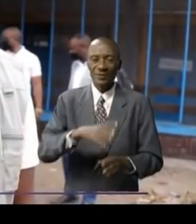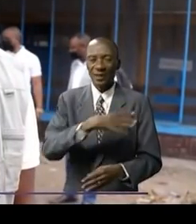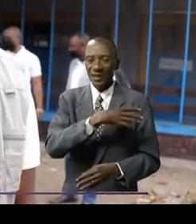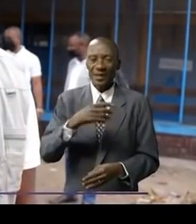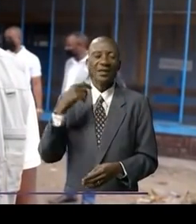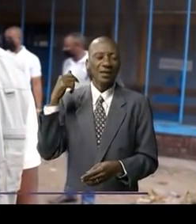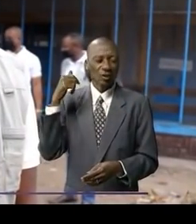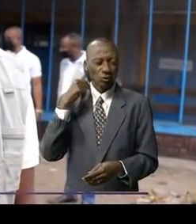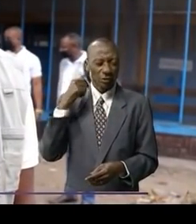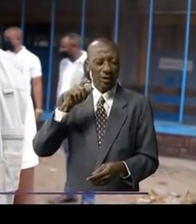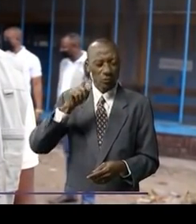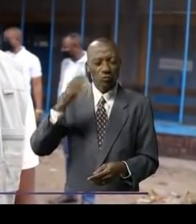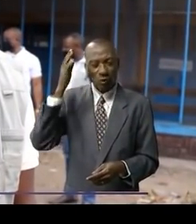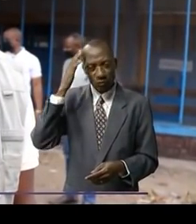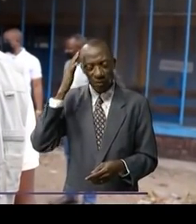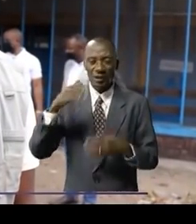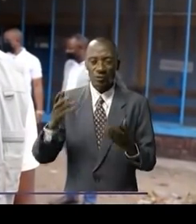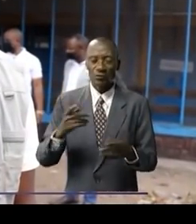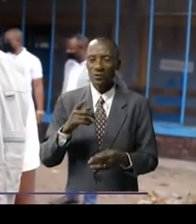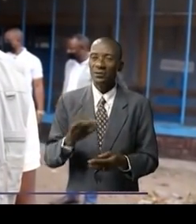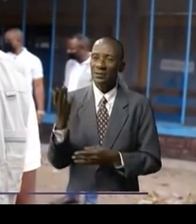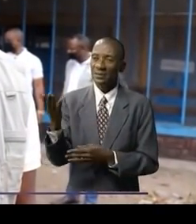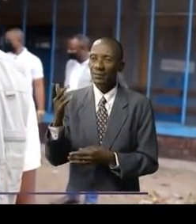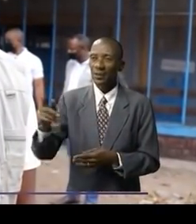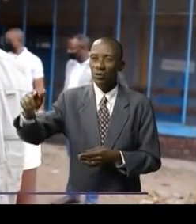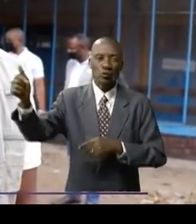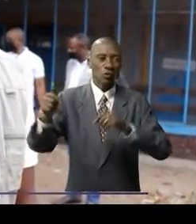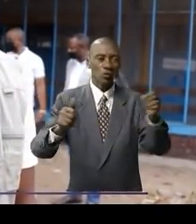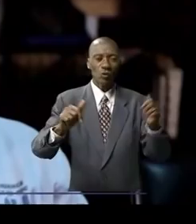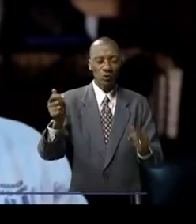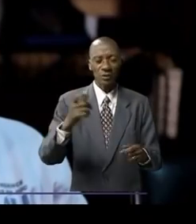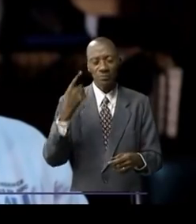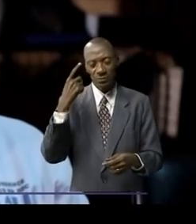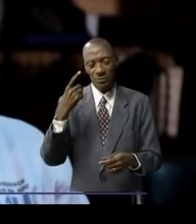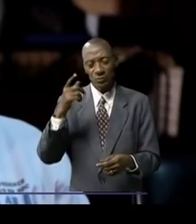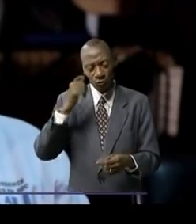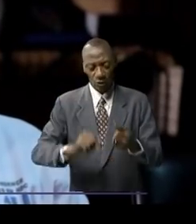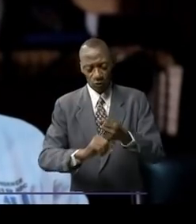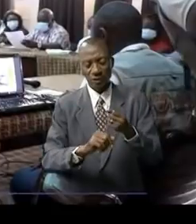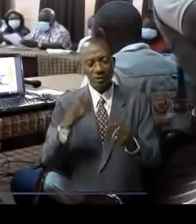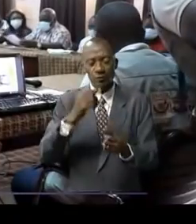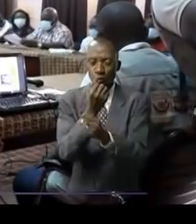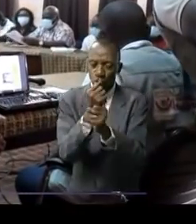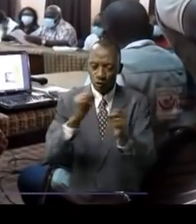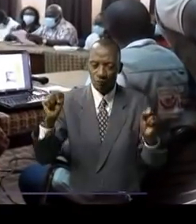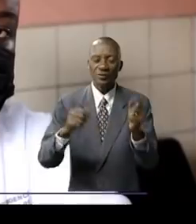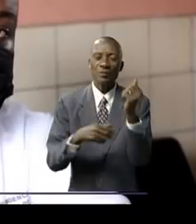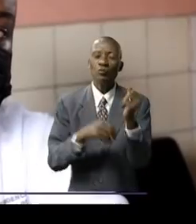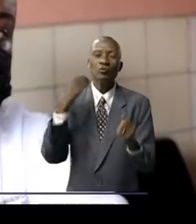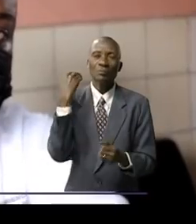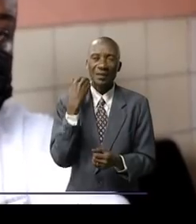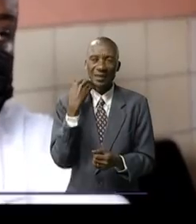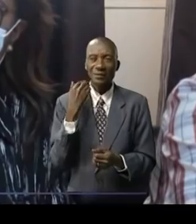avec l'appui de tout le monde que nous pouvons sauver les vies humaines et faire encore plus mieux vraiment qu'avant. Il faut noter que c'est le bureau